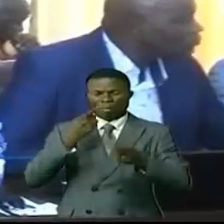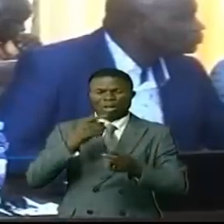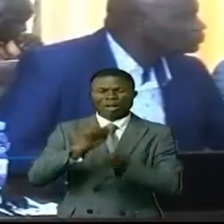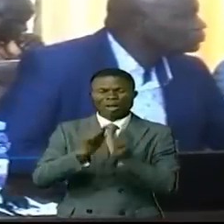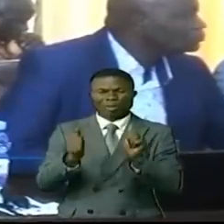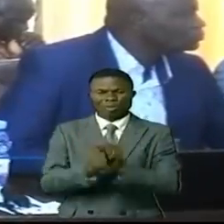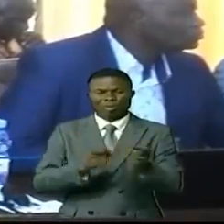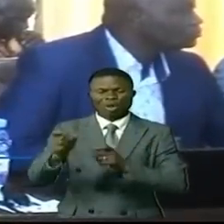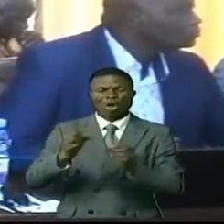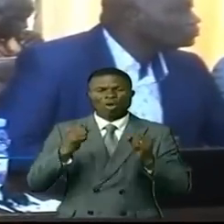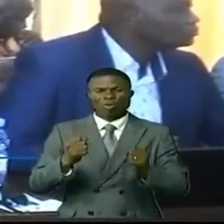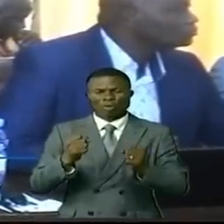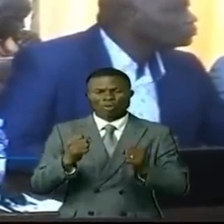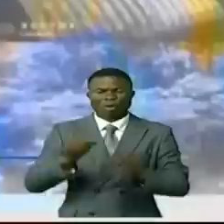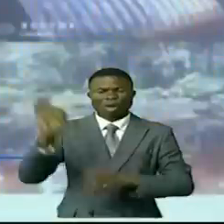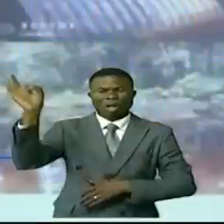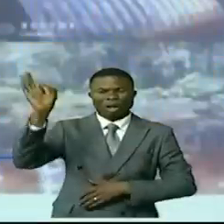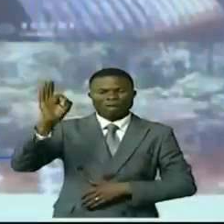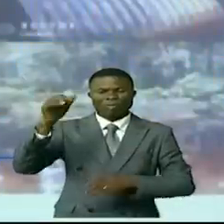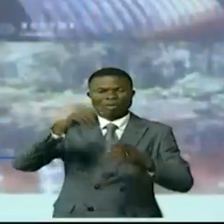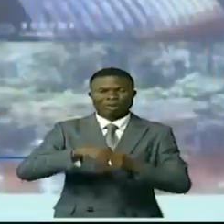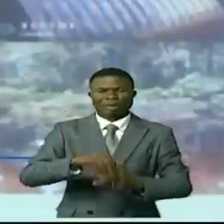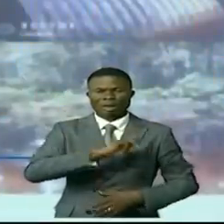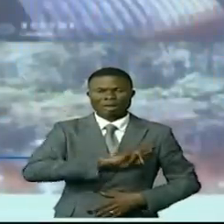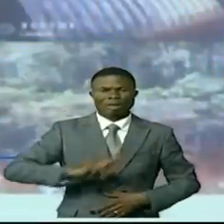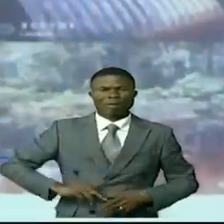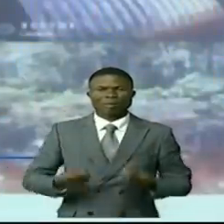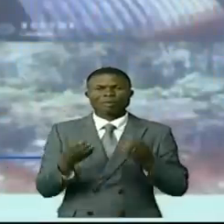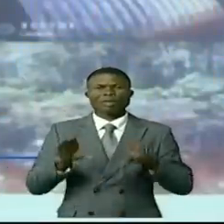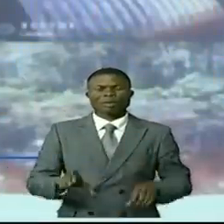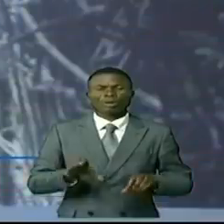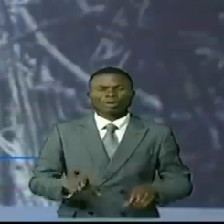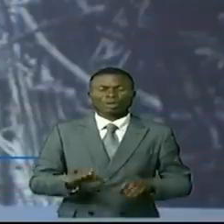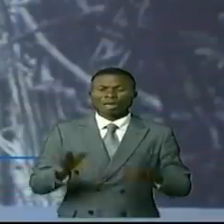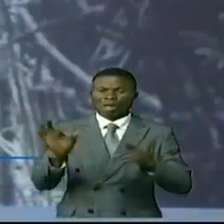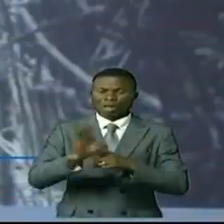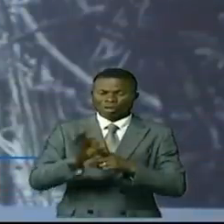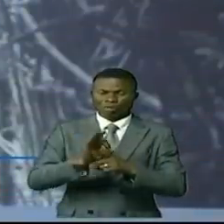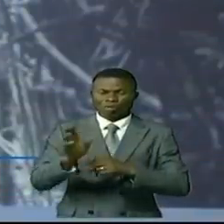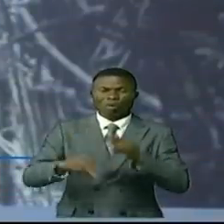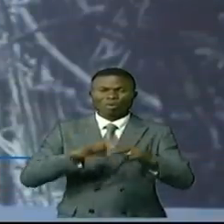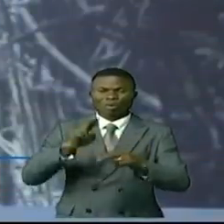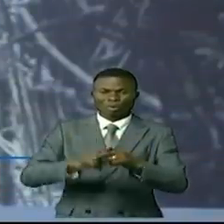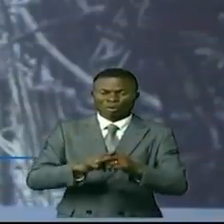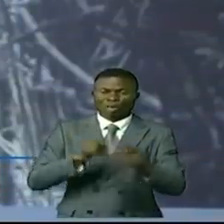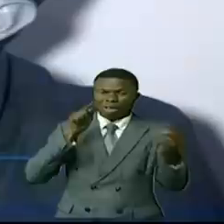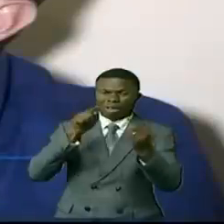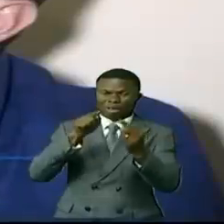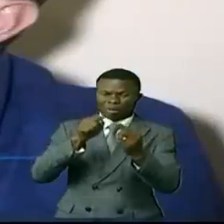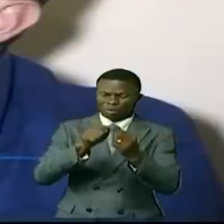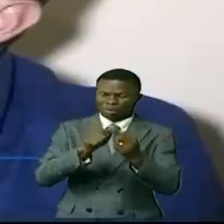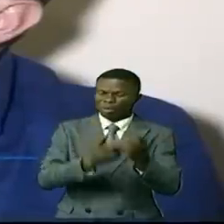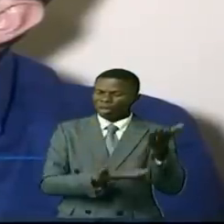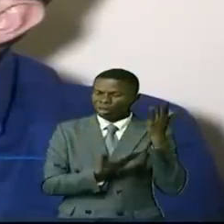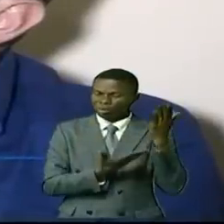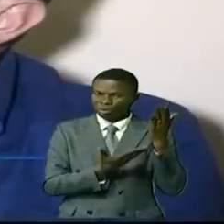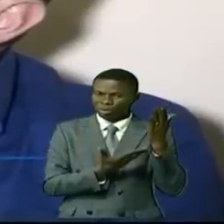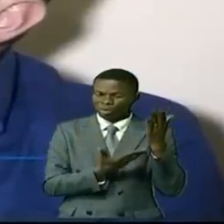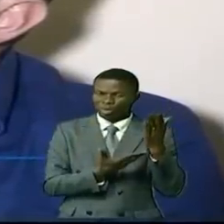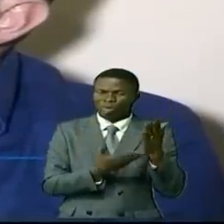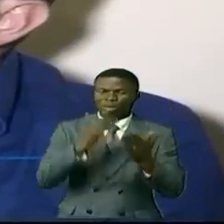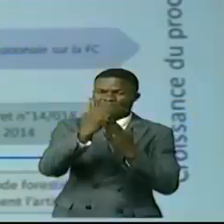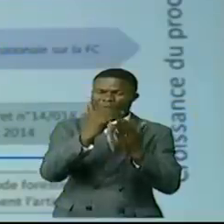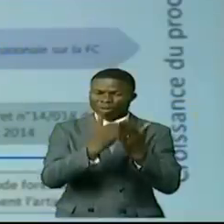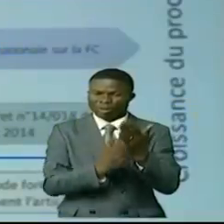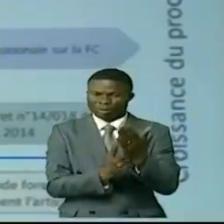gestion durable de la forêt en République démocratique du Congo. Cet atelier national a poursuivi trois objectifs, parmi lesquels figurent